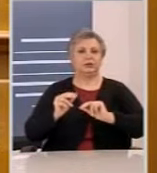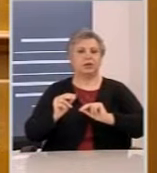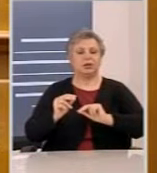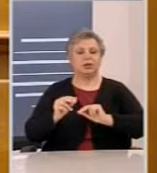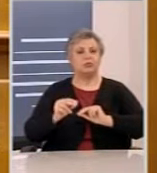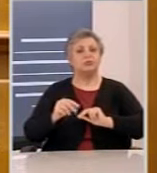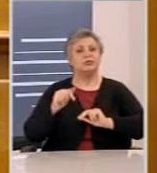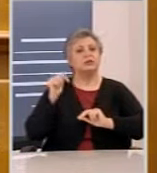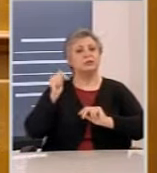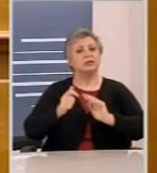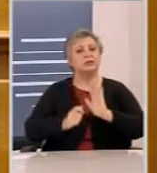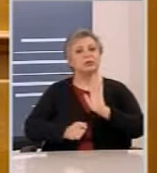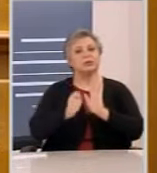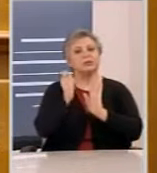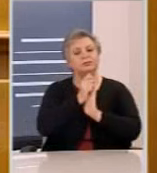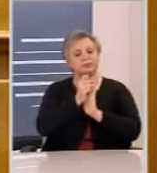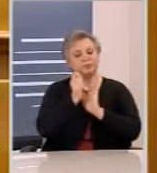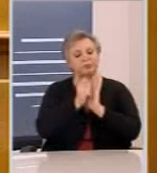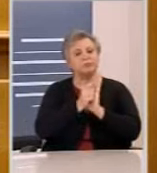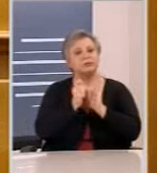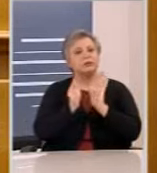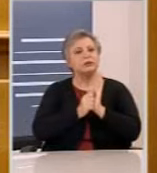καταγράφει τις αιτίες,